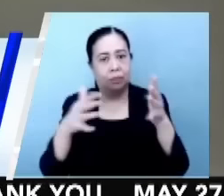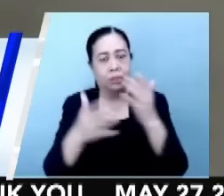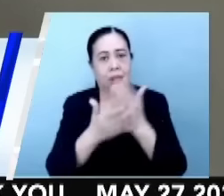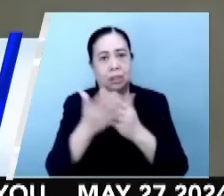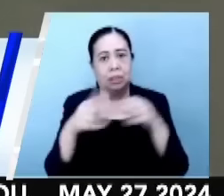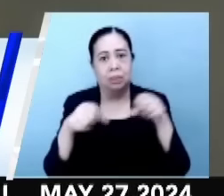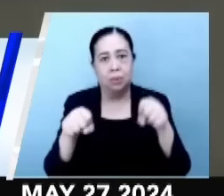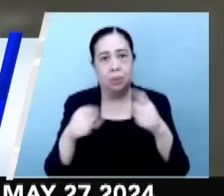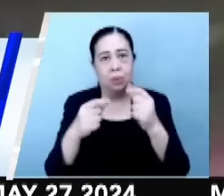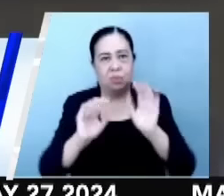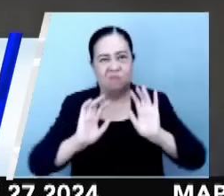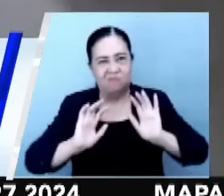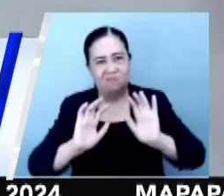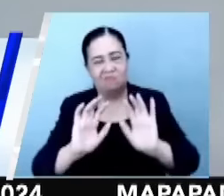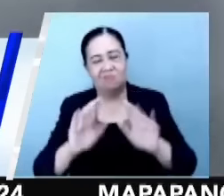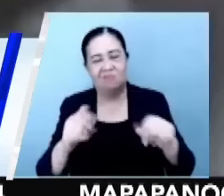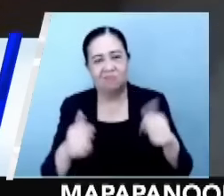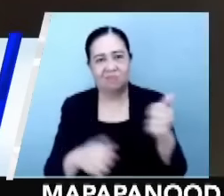na ng sasakyan.